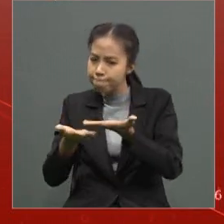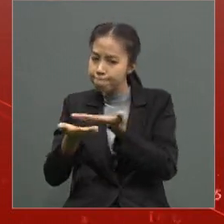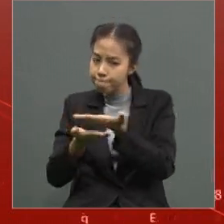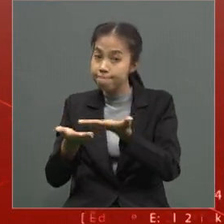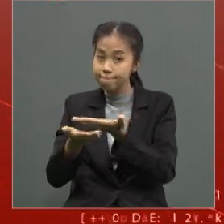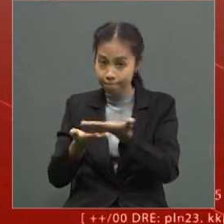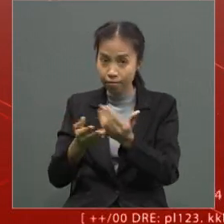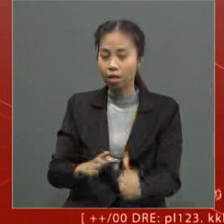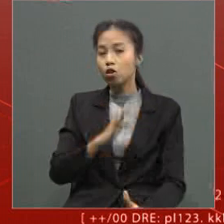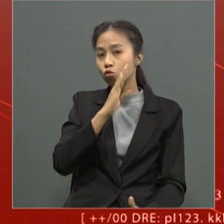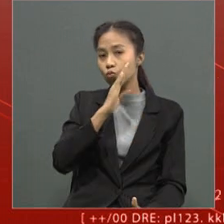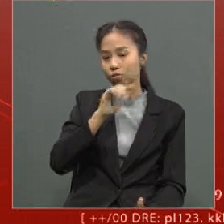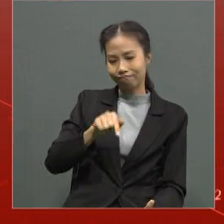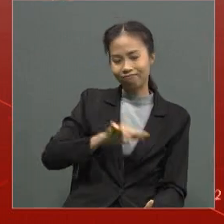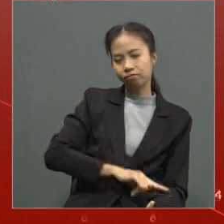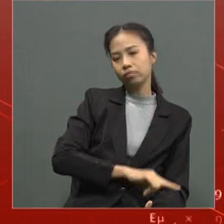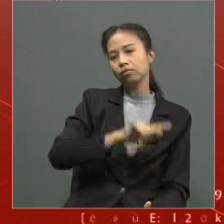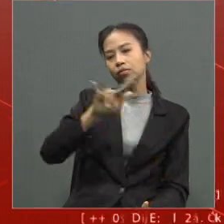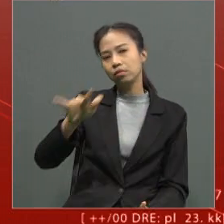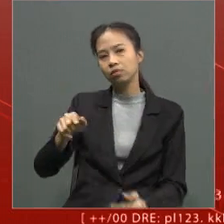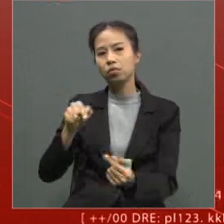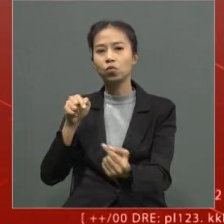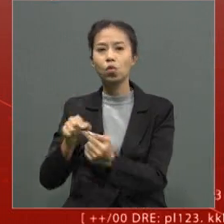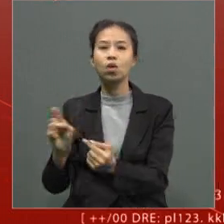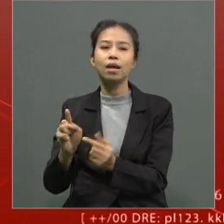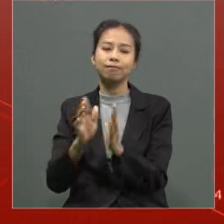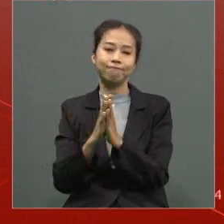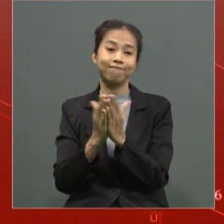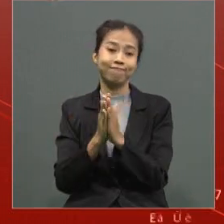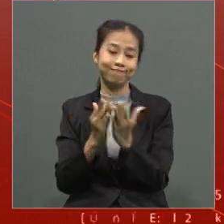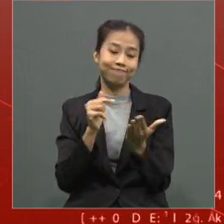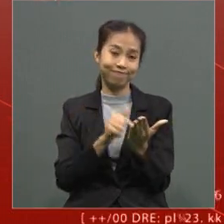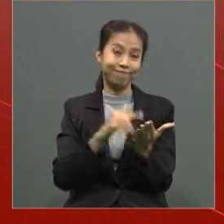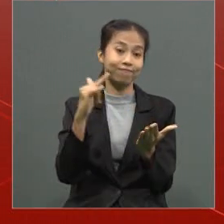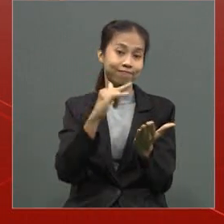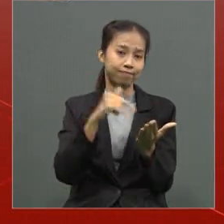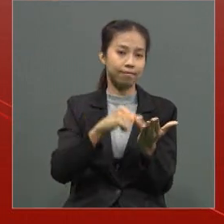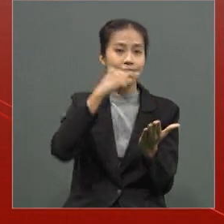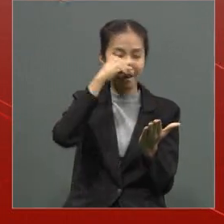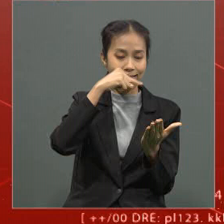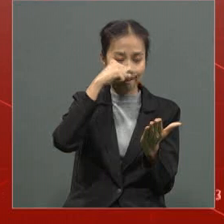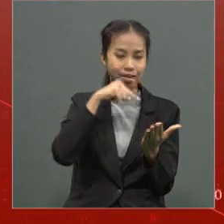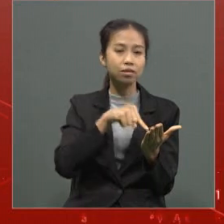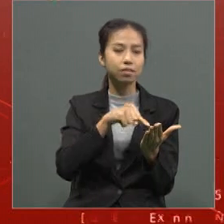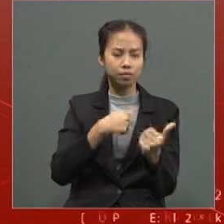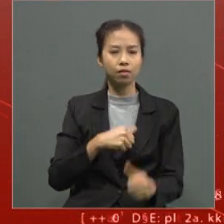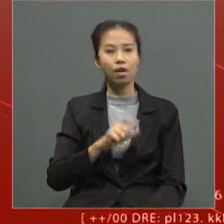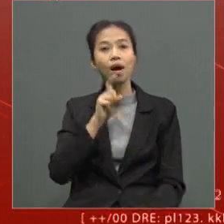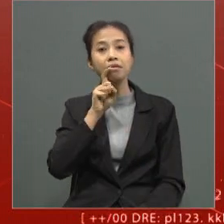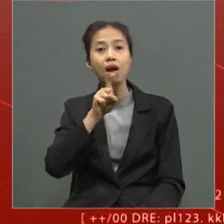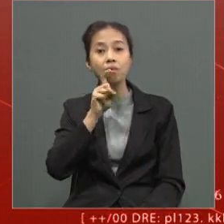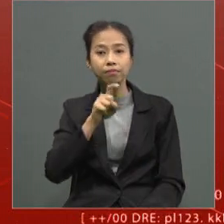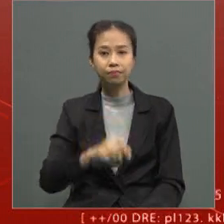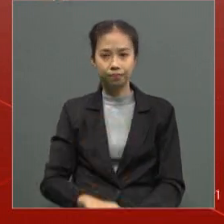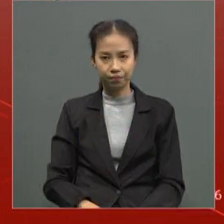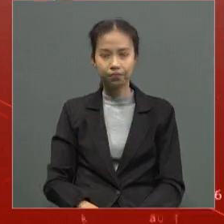การเดินทางเข้าเขตเชงเก้นนะฮะให้แก่ผู้ที่ถือหนังสือเดินทางจากไทยนี่แหละถามก่อนแล้วกันถามผู้ที่มีประสบการณ์จาก